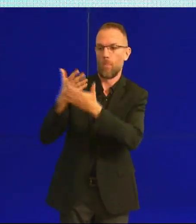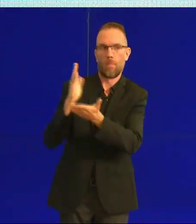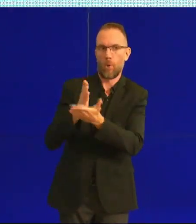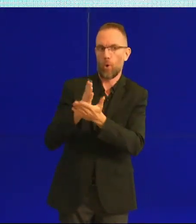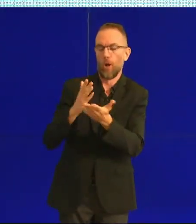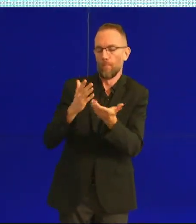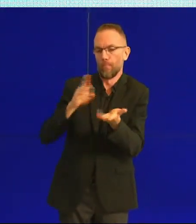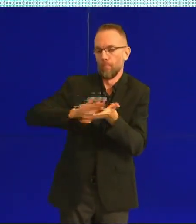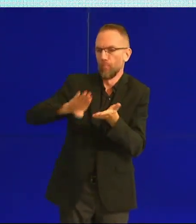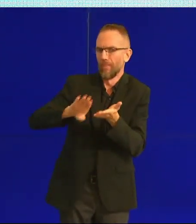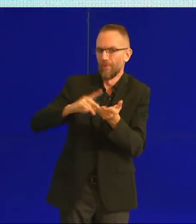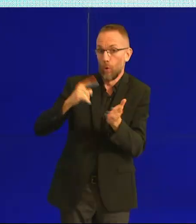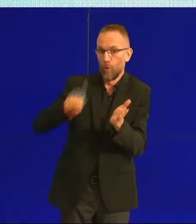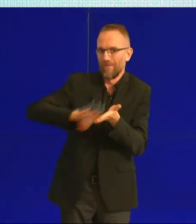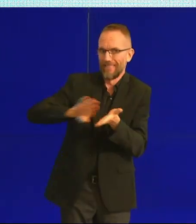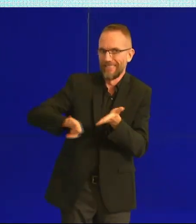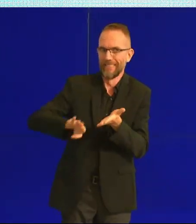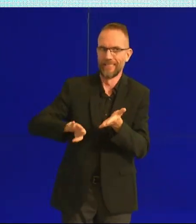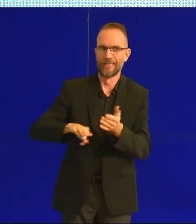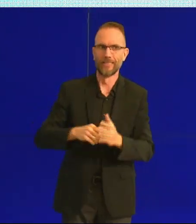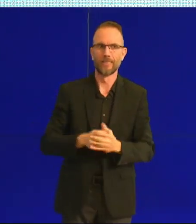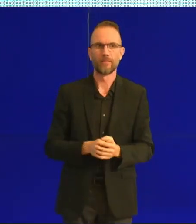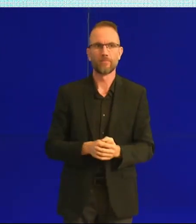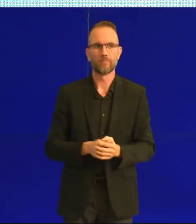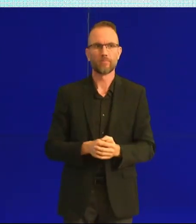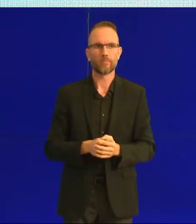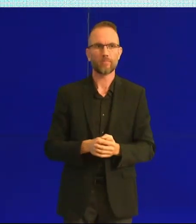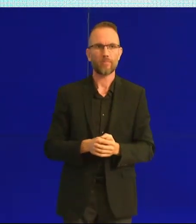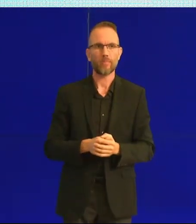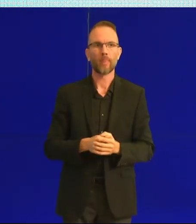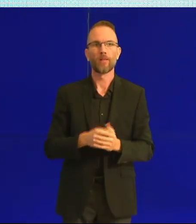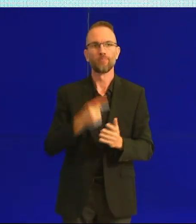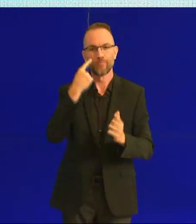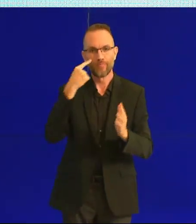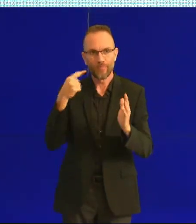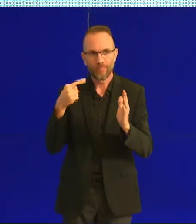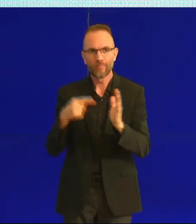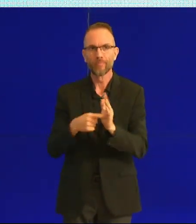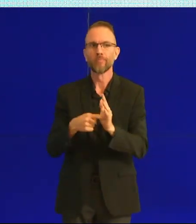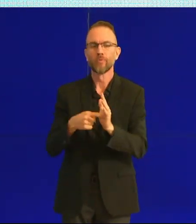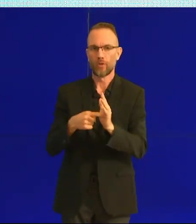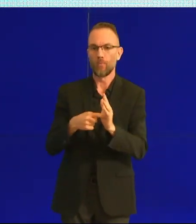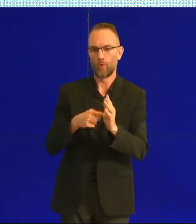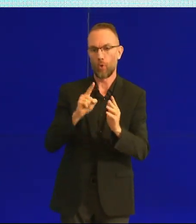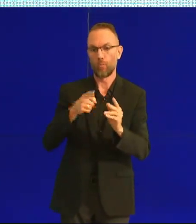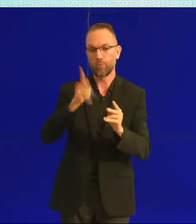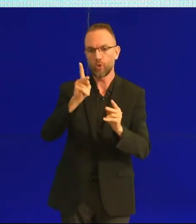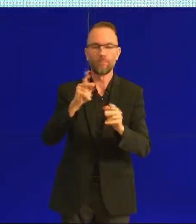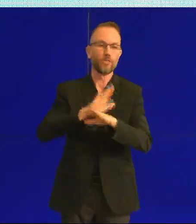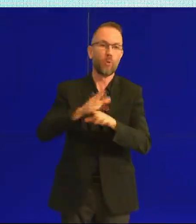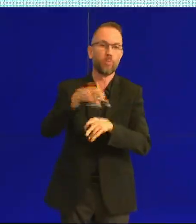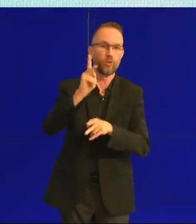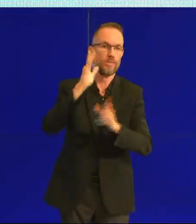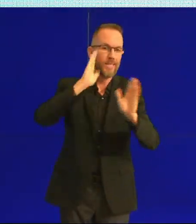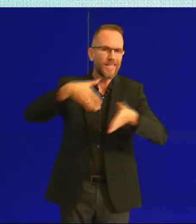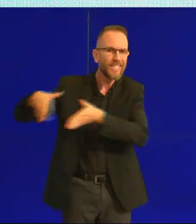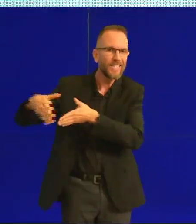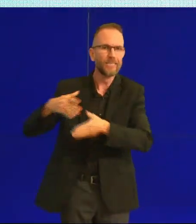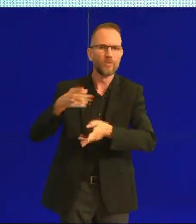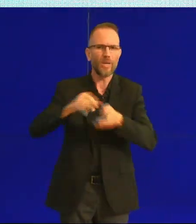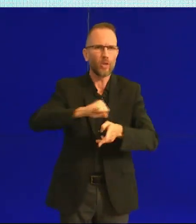de deux lits de soins intensifs mais aussi à travers toutes les mesures que nous aurons pris pour éviter qu'un trop grand nombre de personnes soit